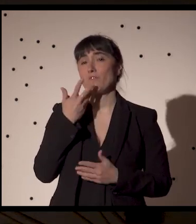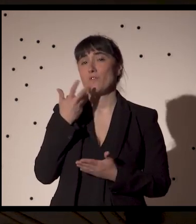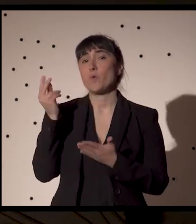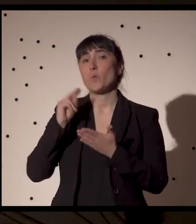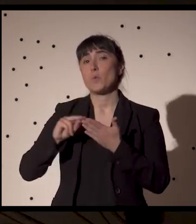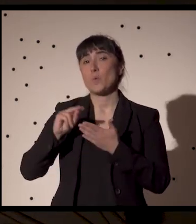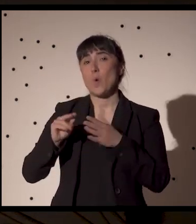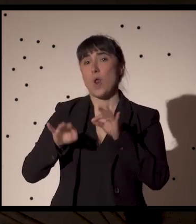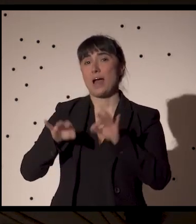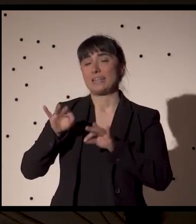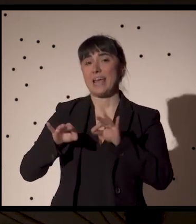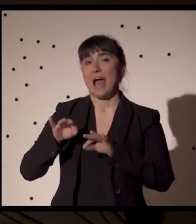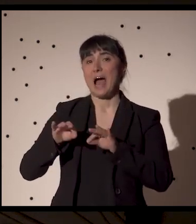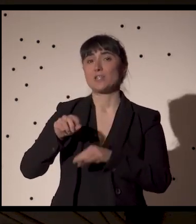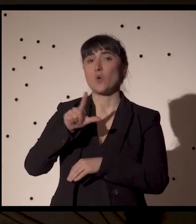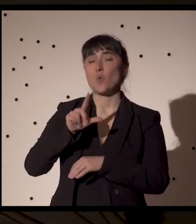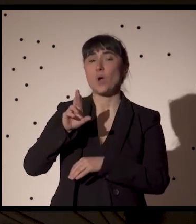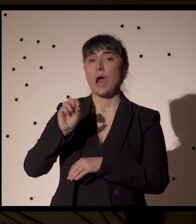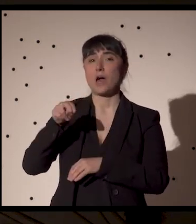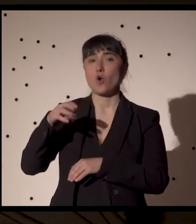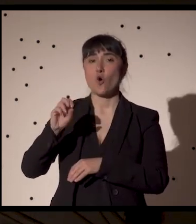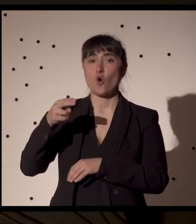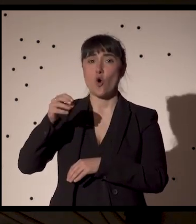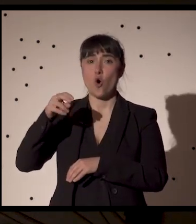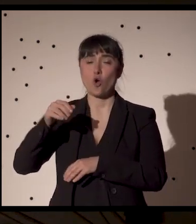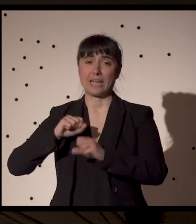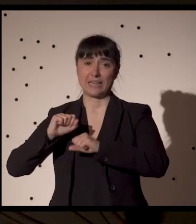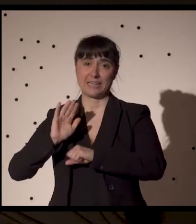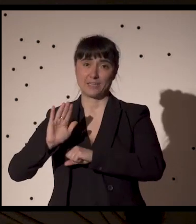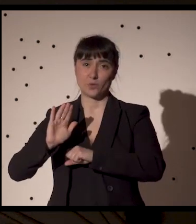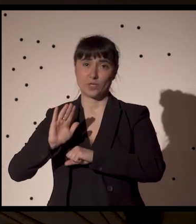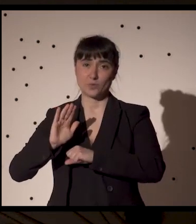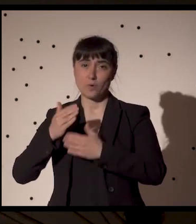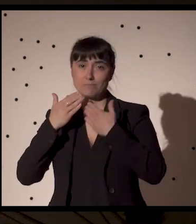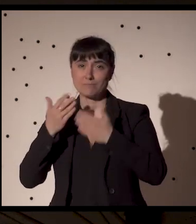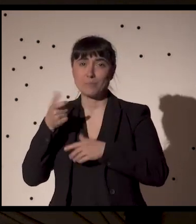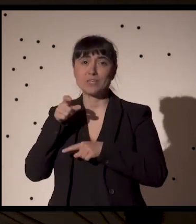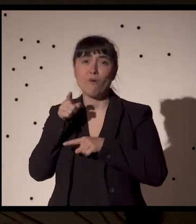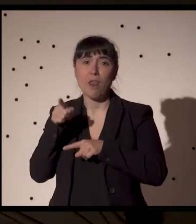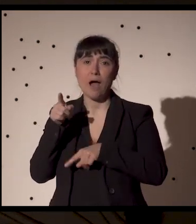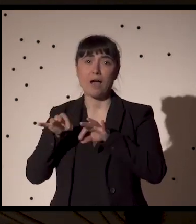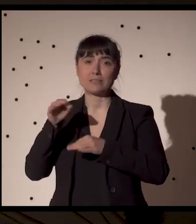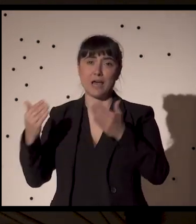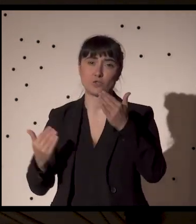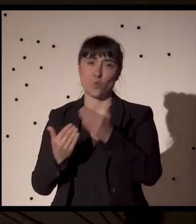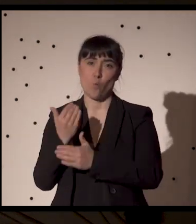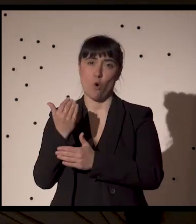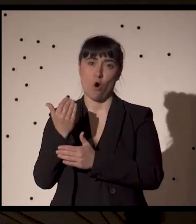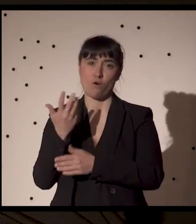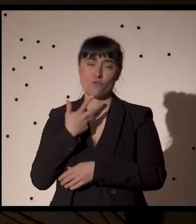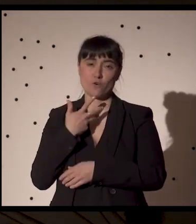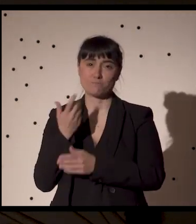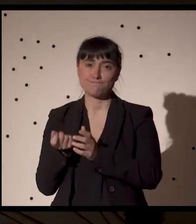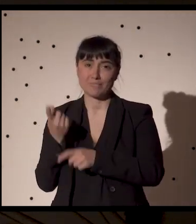teatro Luca Ronconi al suo direttore Carmelo rifici perché lì che si forma il nuovo teatro di che si formano nuove energie c'è una grande